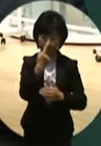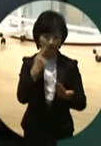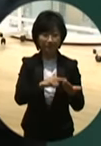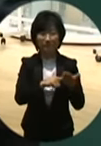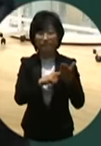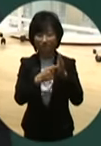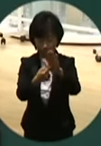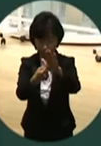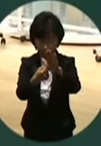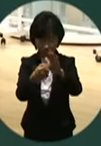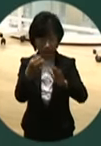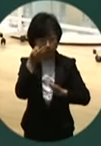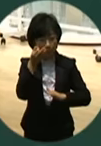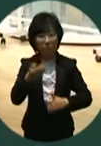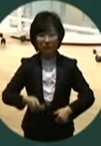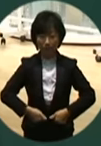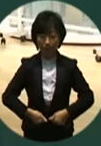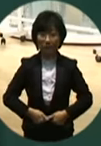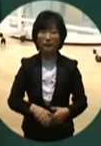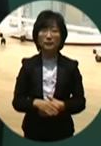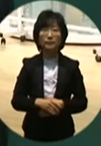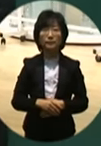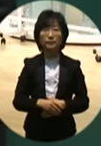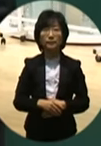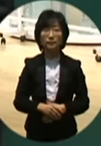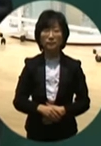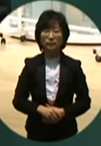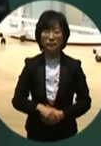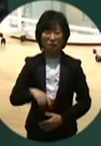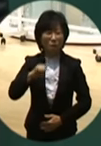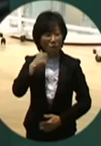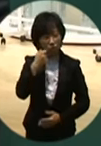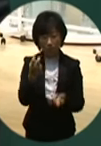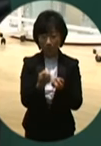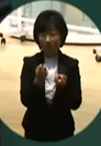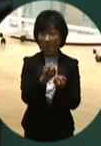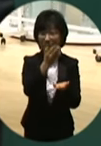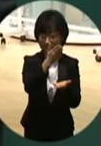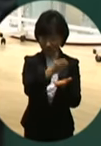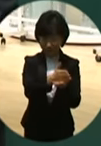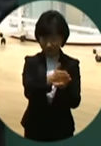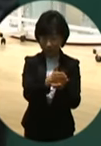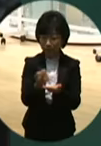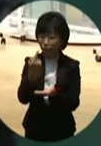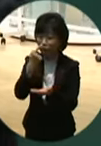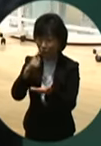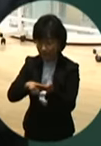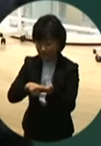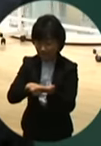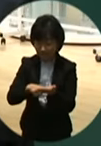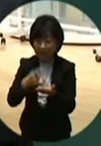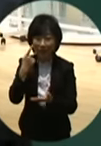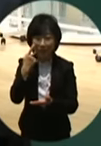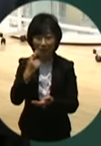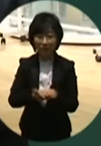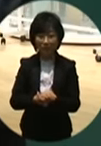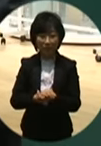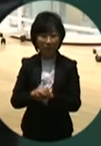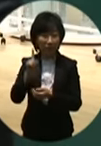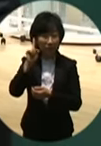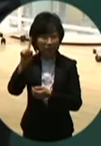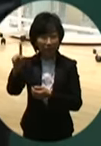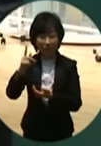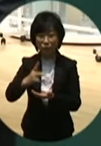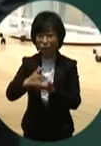you to display evidences in the church. 어렵게 하지 말고 쉽게 하세요. And don't make it difficult, make it easy. 예, 주일을